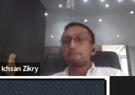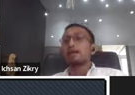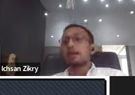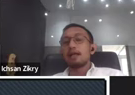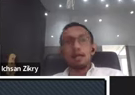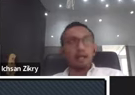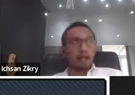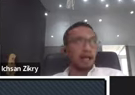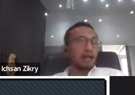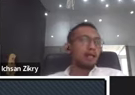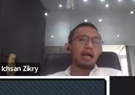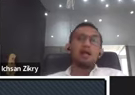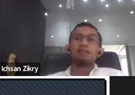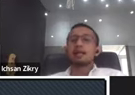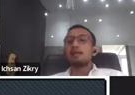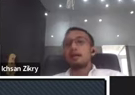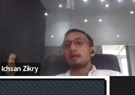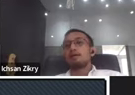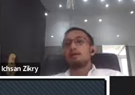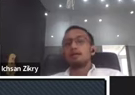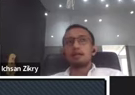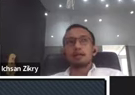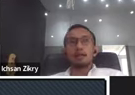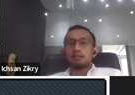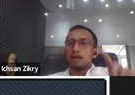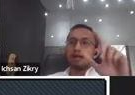mana? Masalahnya adalah, kalau misalnya,